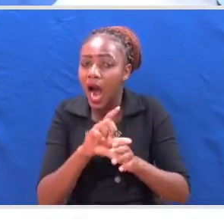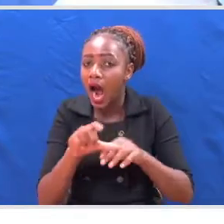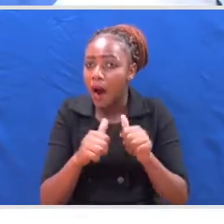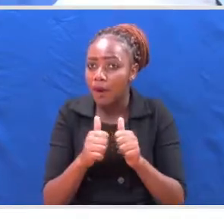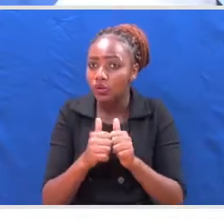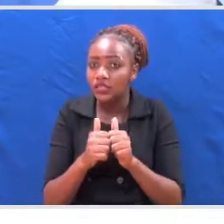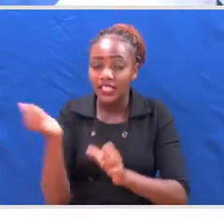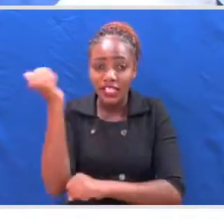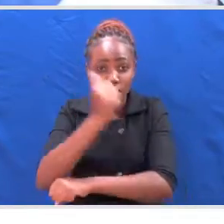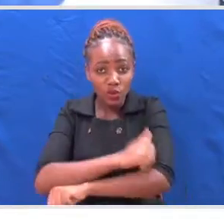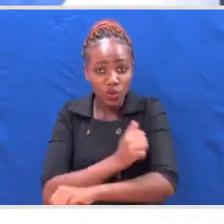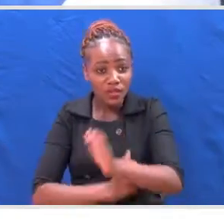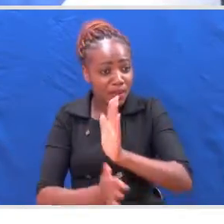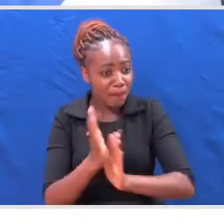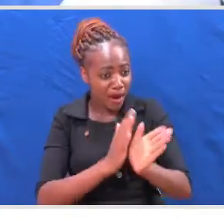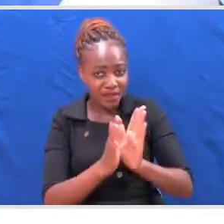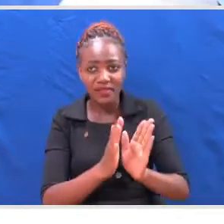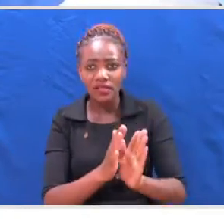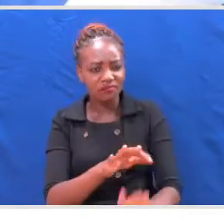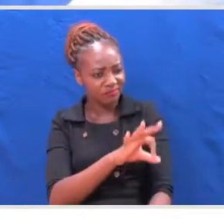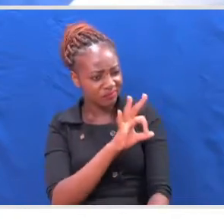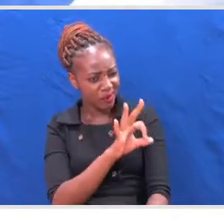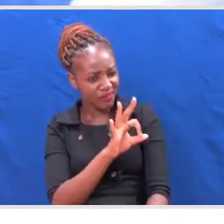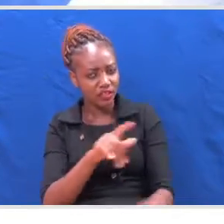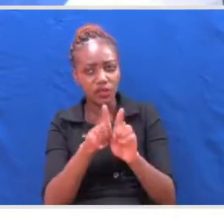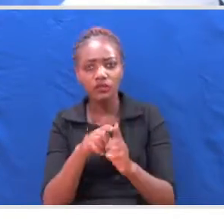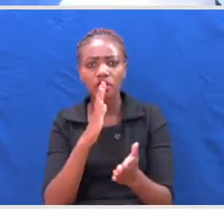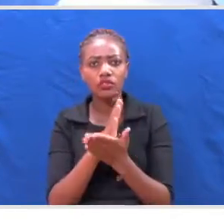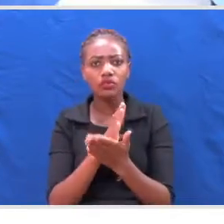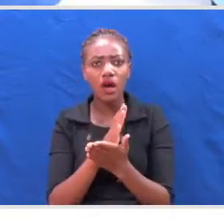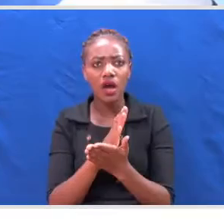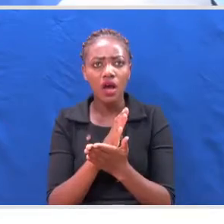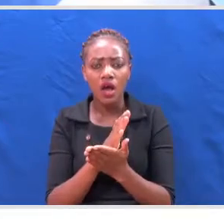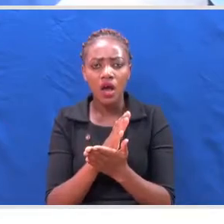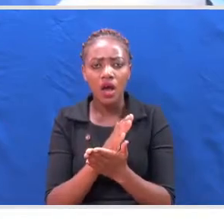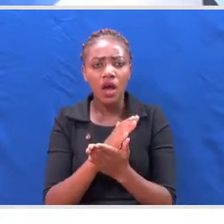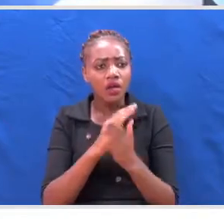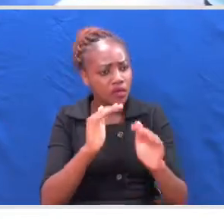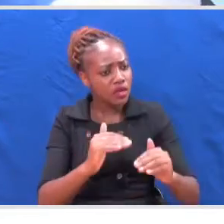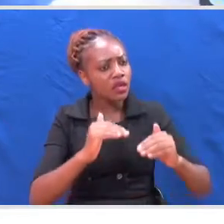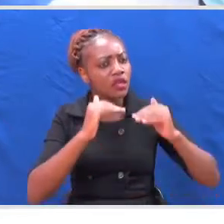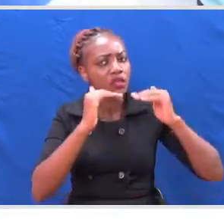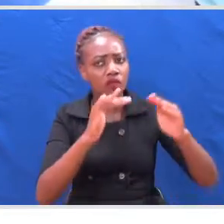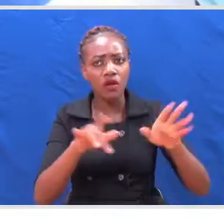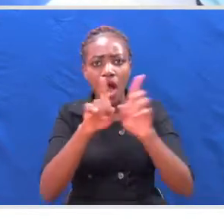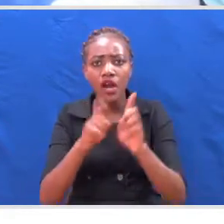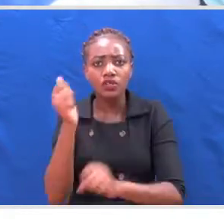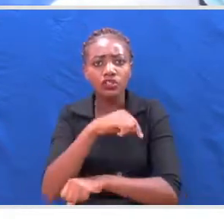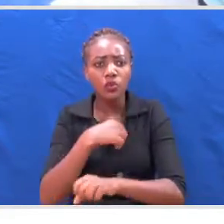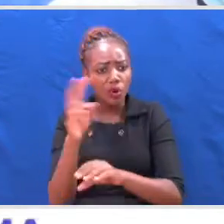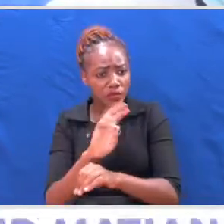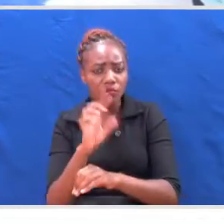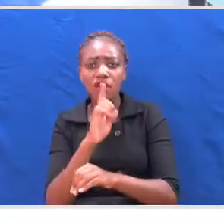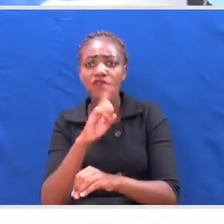the schools have organized themselves, the measures they have taken. In each of these schools I've gone to, there are over 50